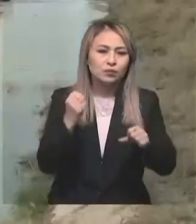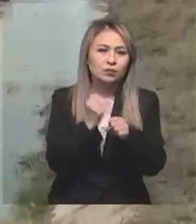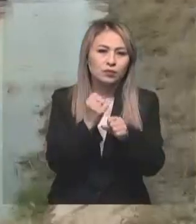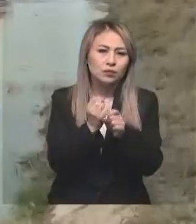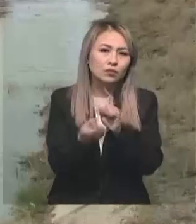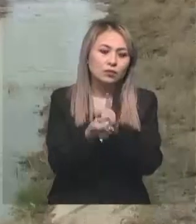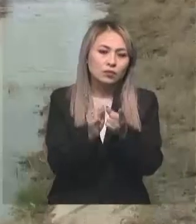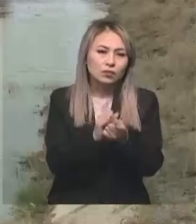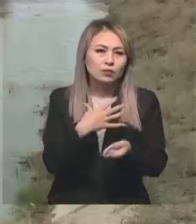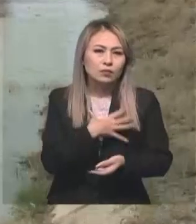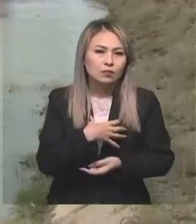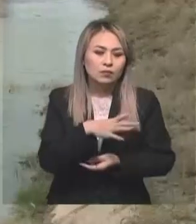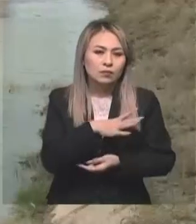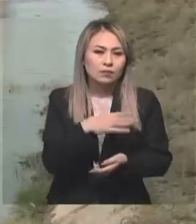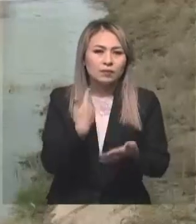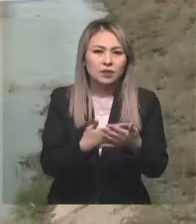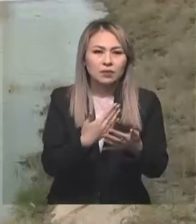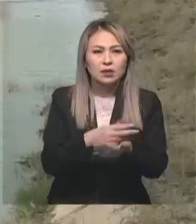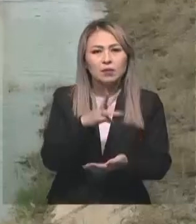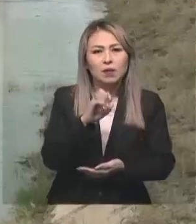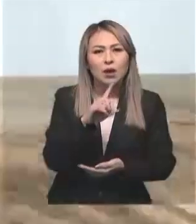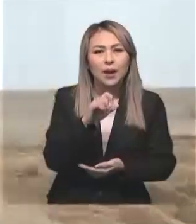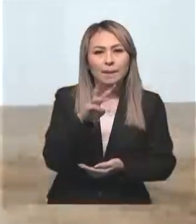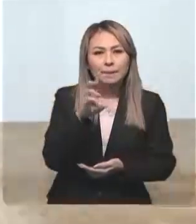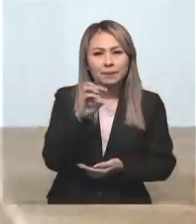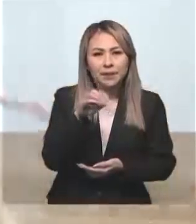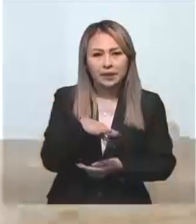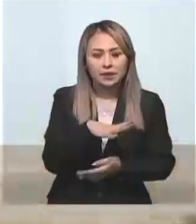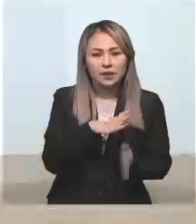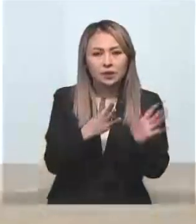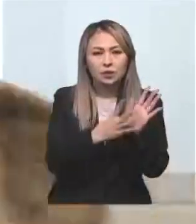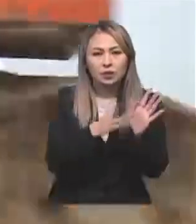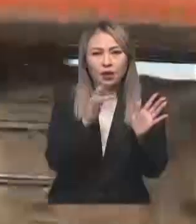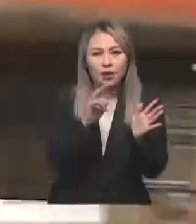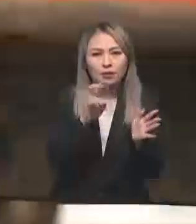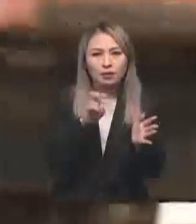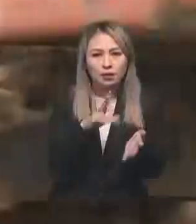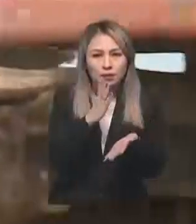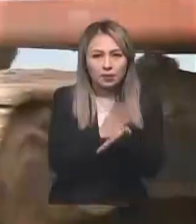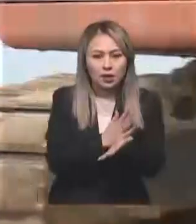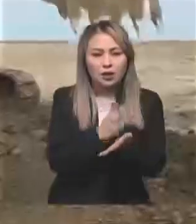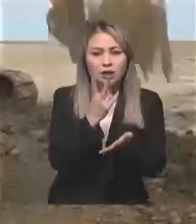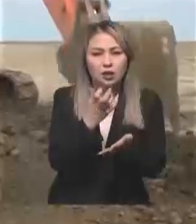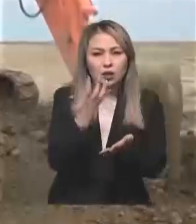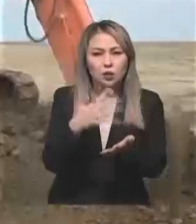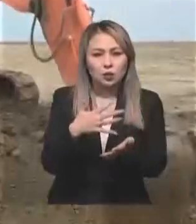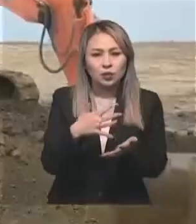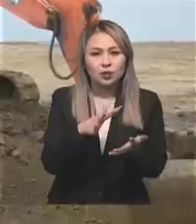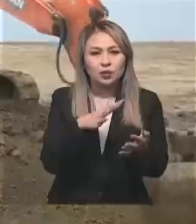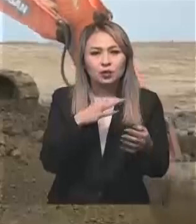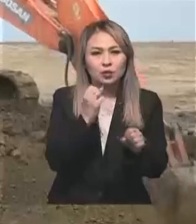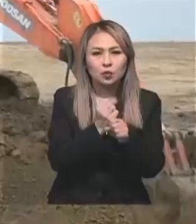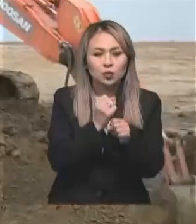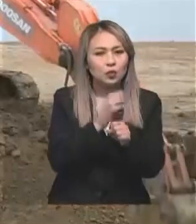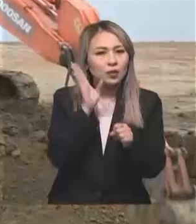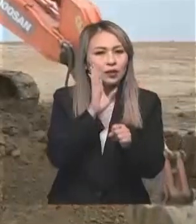үшін суландыру жүйесін жаңғырту маңызды. Мысалы, Махамбет ауданында 9 канал бар. Олар аудандағы 250-ден астам